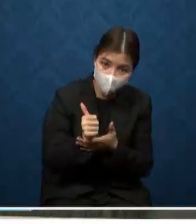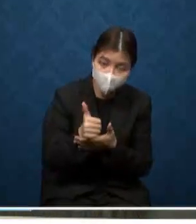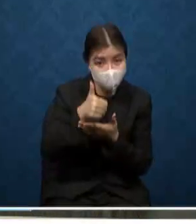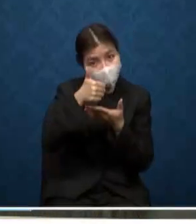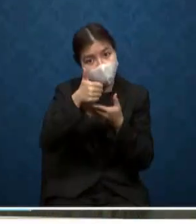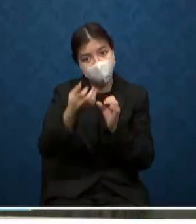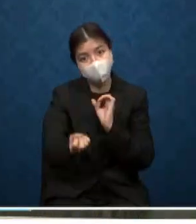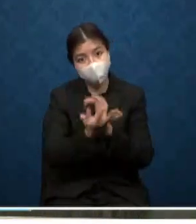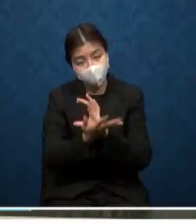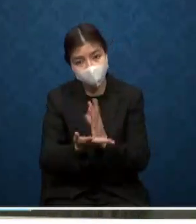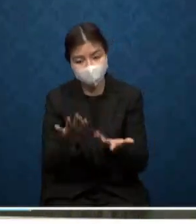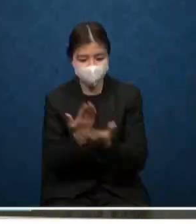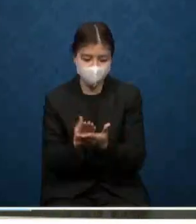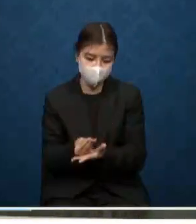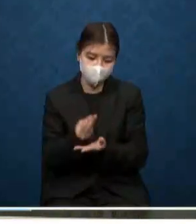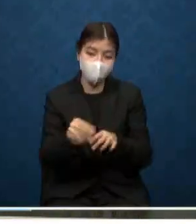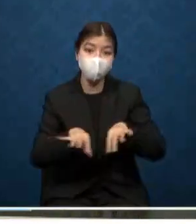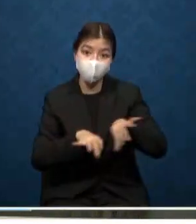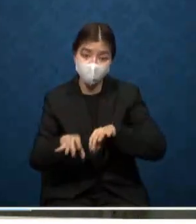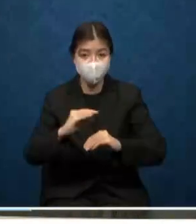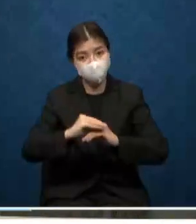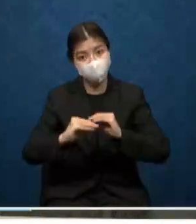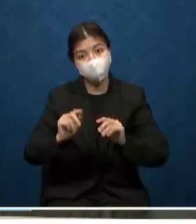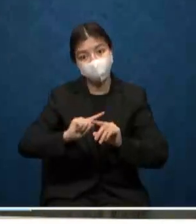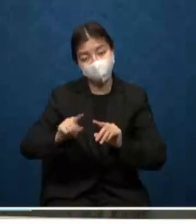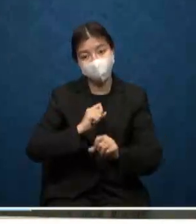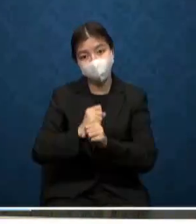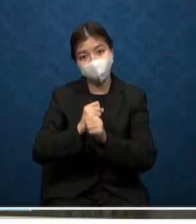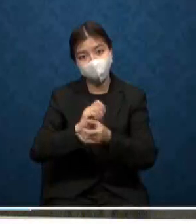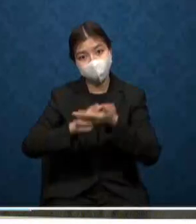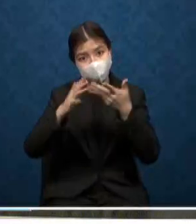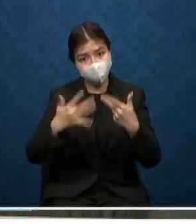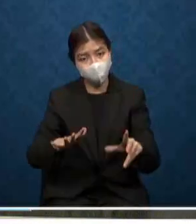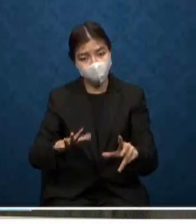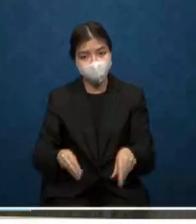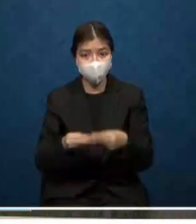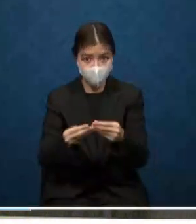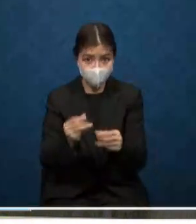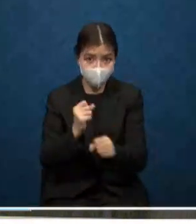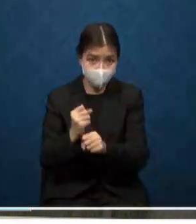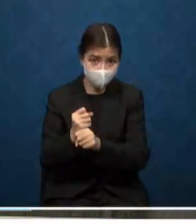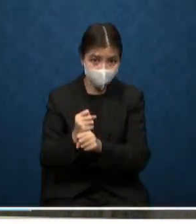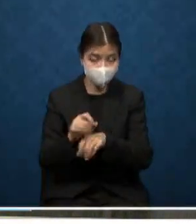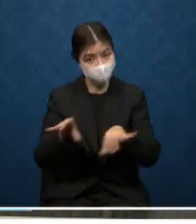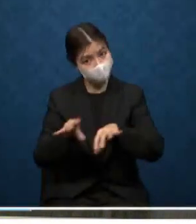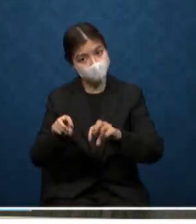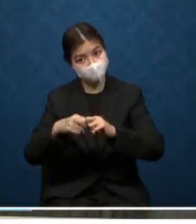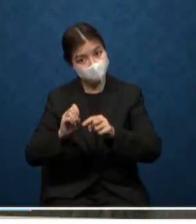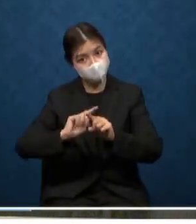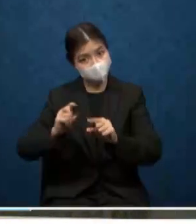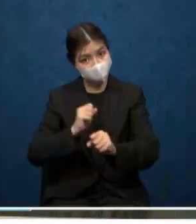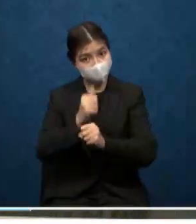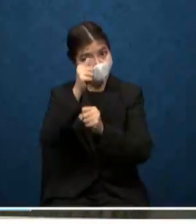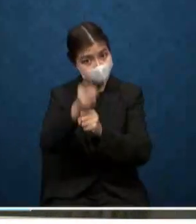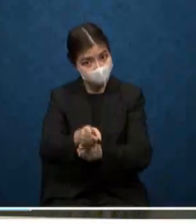ลกระทบหลังจากใช้งบประมาณเสร็จในรอบโครงการต่างๆต่อทุกเพศสภาพได้จริงๆ